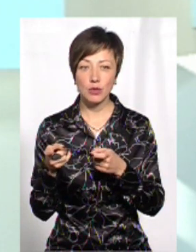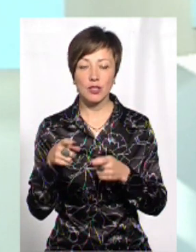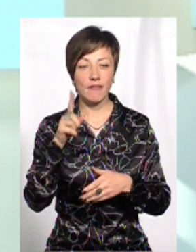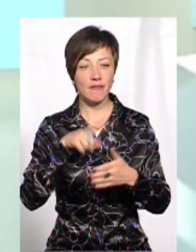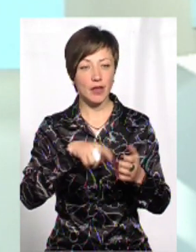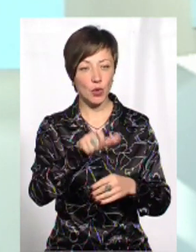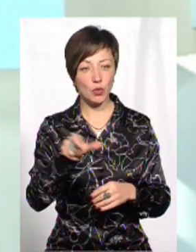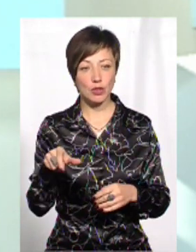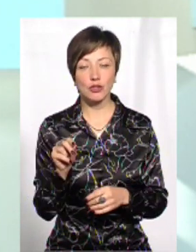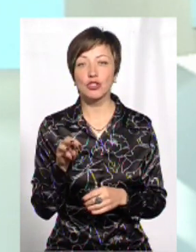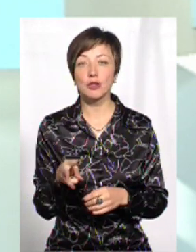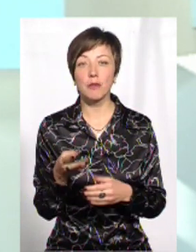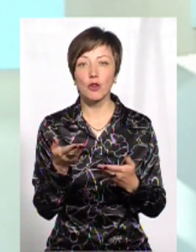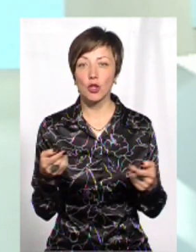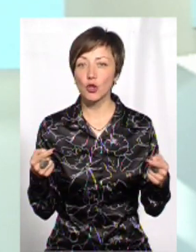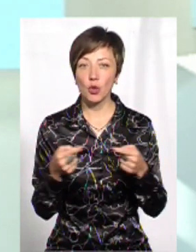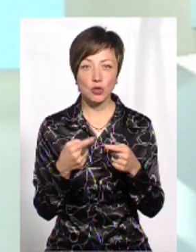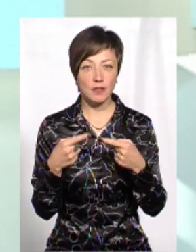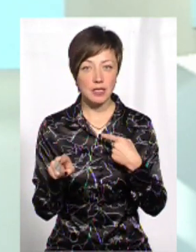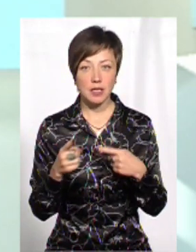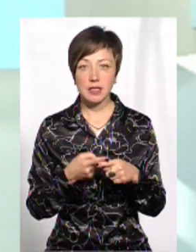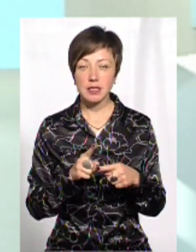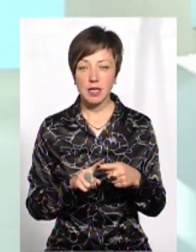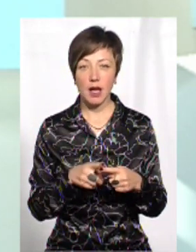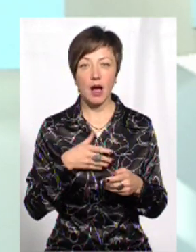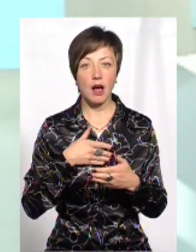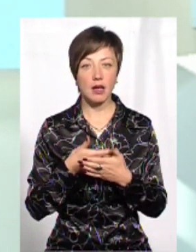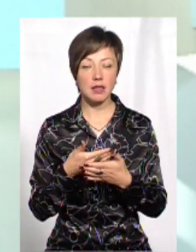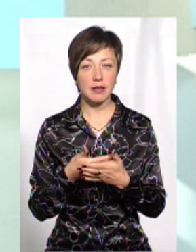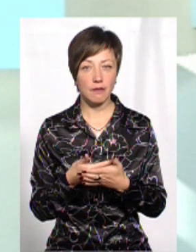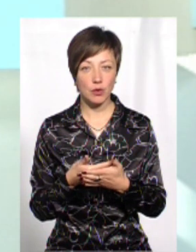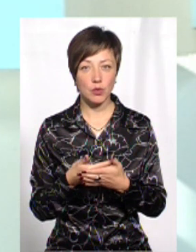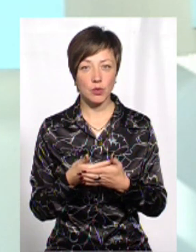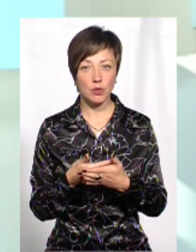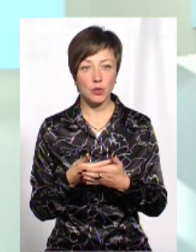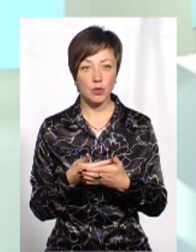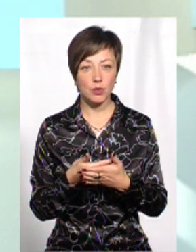віруючих. Ну, чим вони точно відрізняються? Це активною